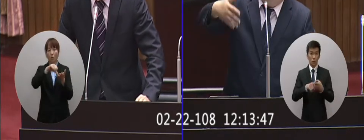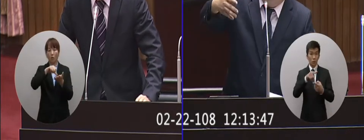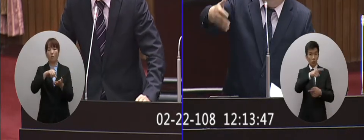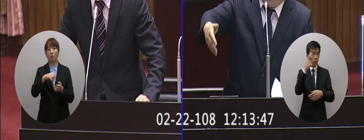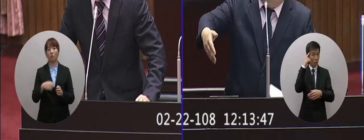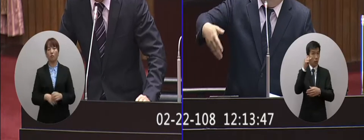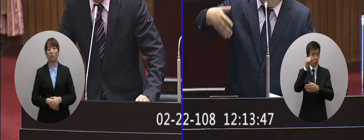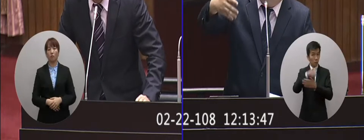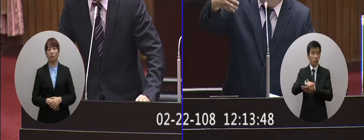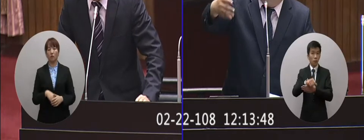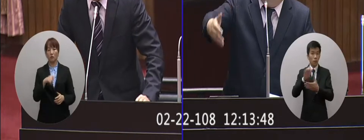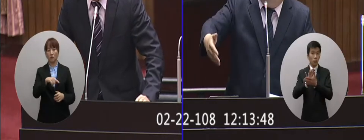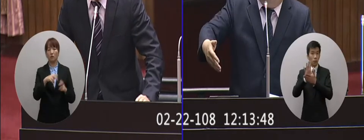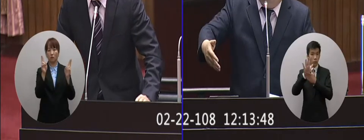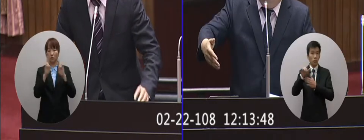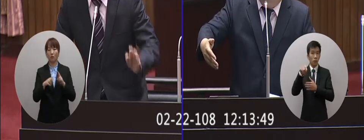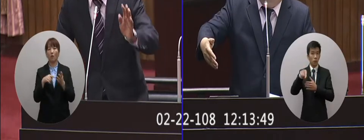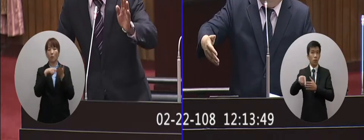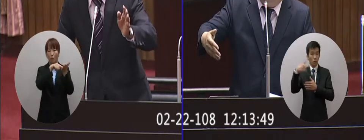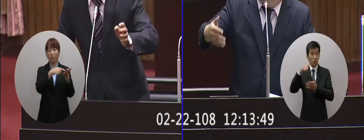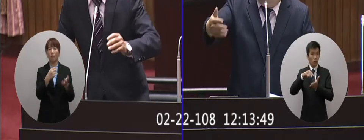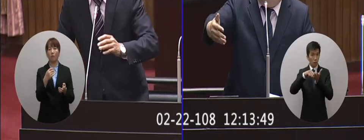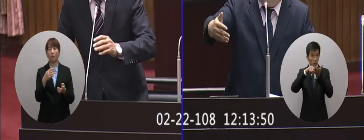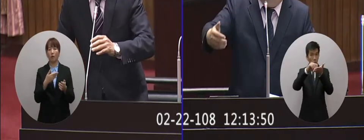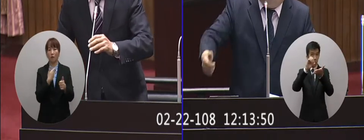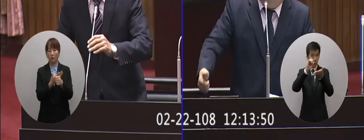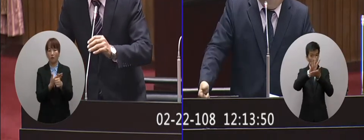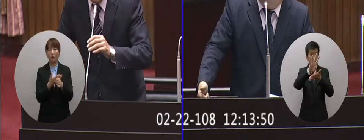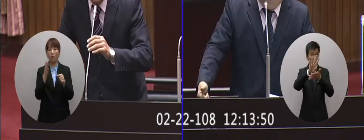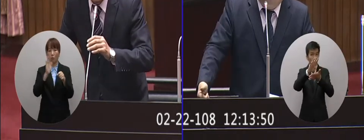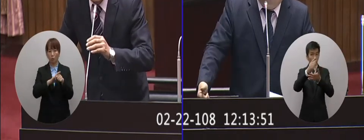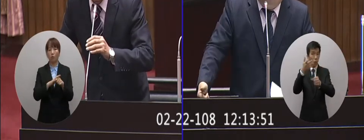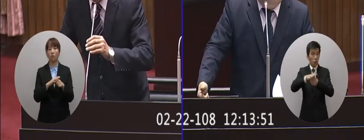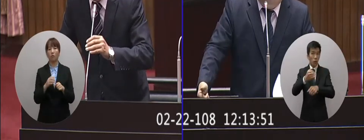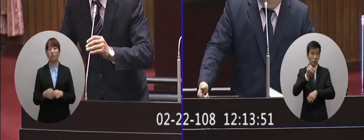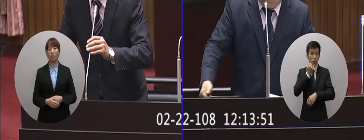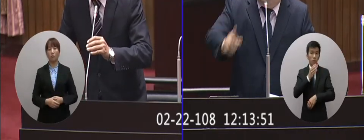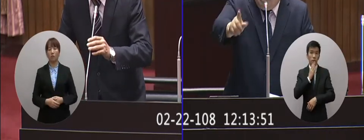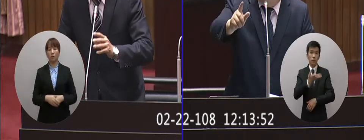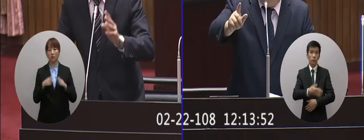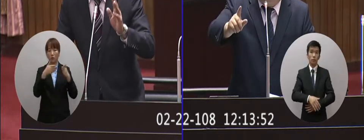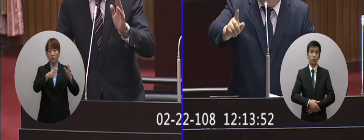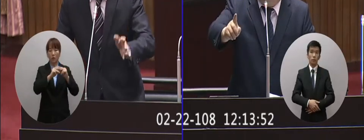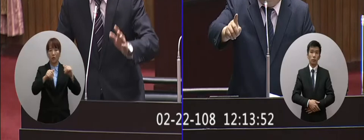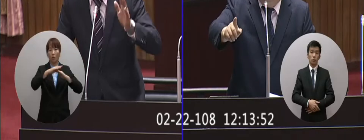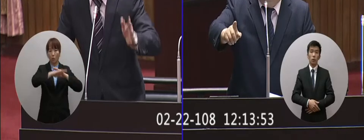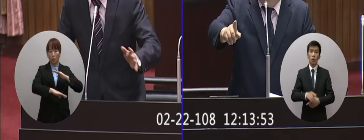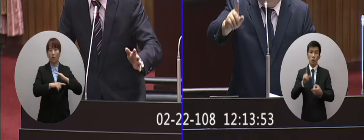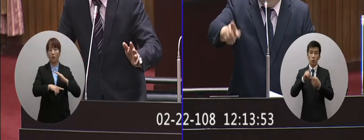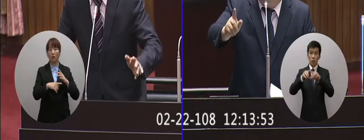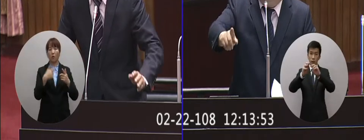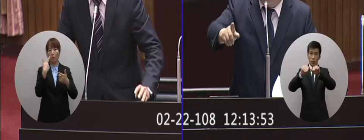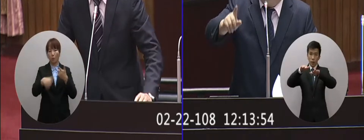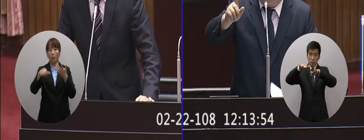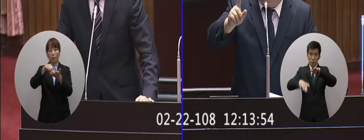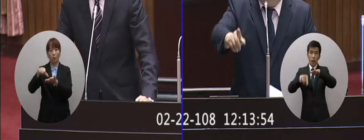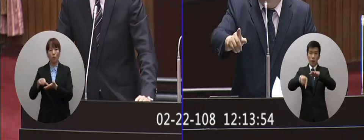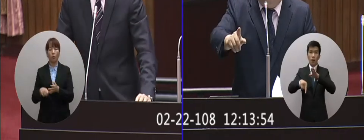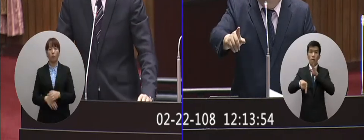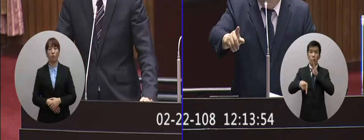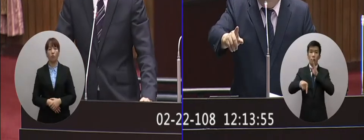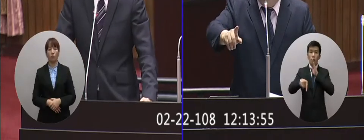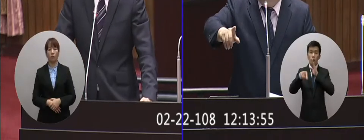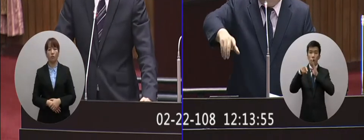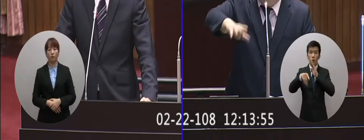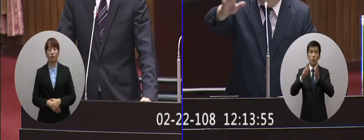说，我们未来县政府可以再补报。我们再让我们再补报一次， 针对地层下陷的部分。 当然，地层下陷 是不利， 因为地层下陷区域的是